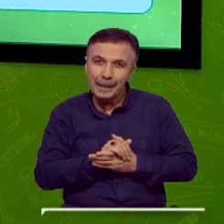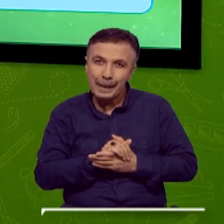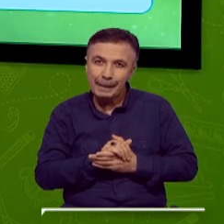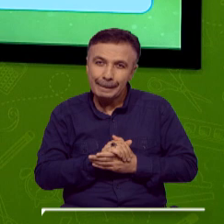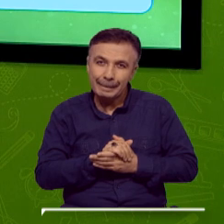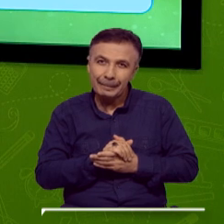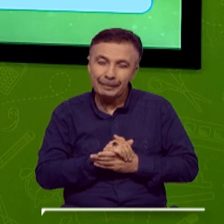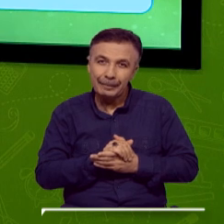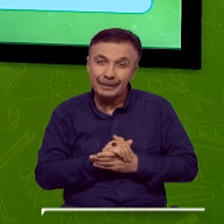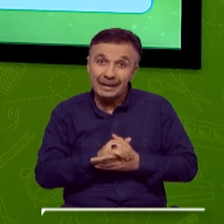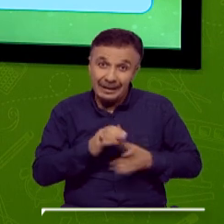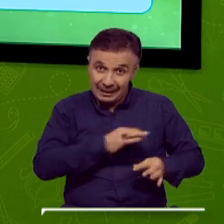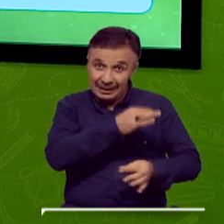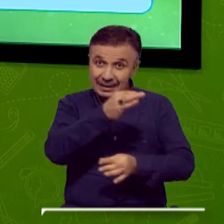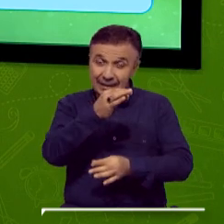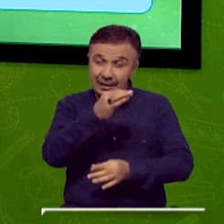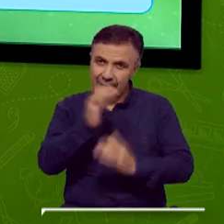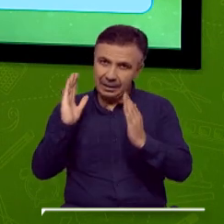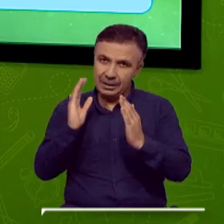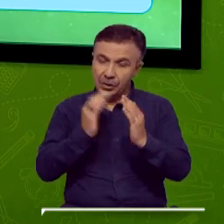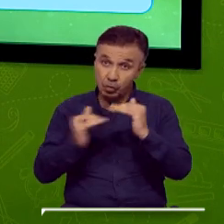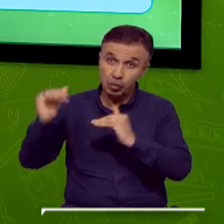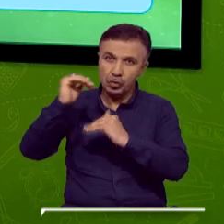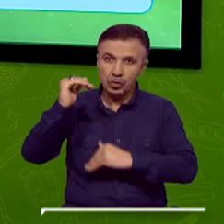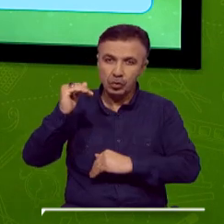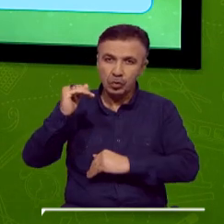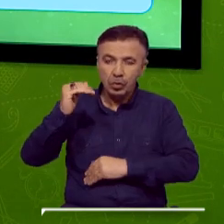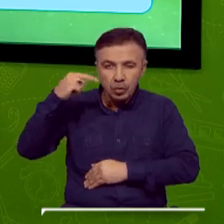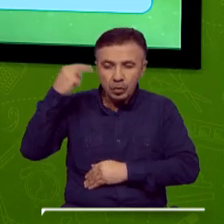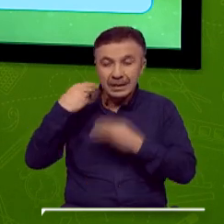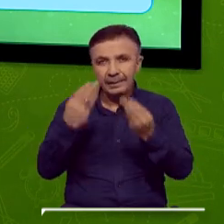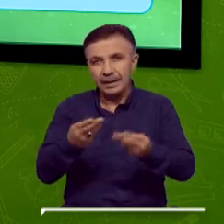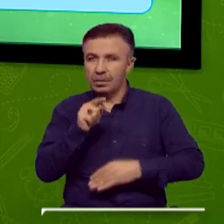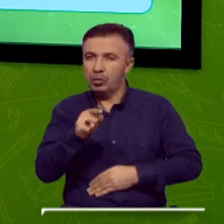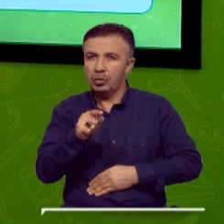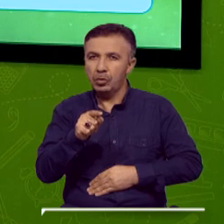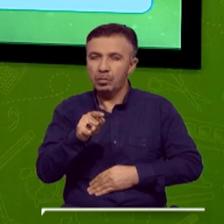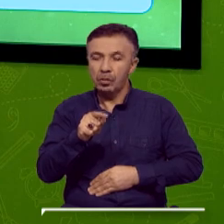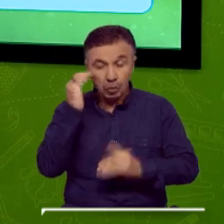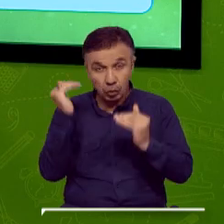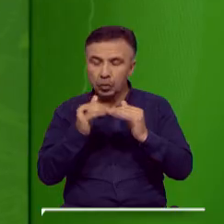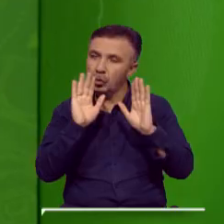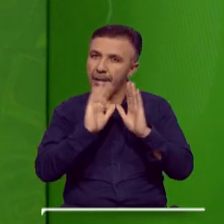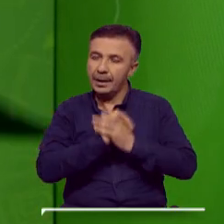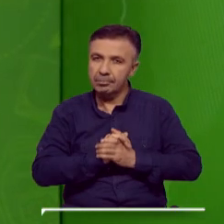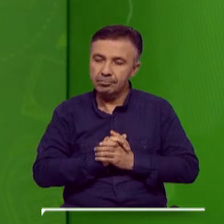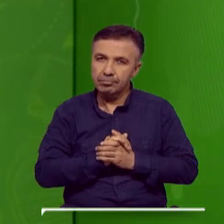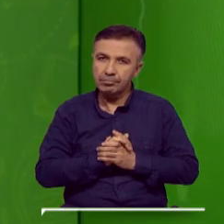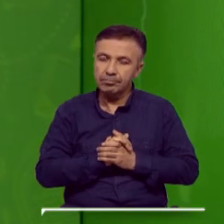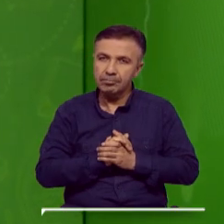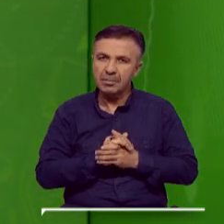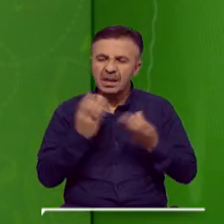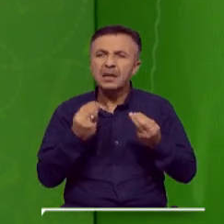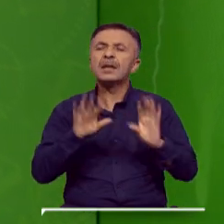gösteriyor. İnsanlara karşı üstünlük duygusu verir. Bu tasvip edilmeyen, hoş karşılanmayan